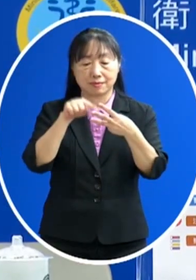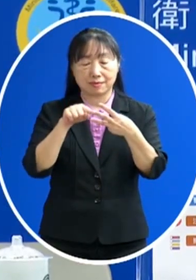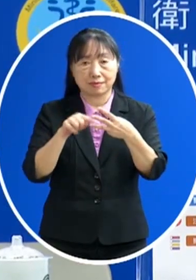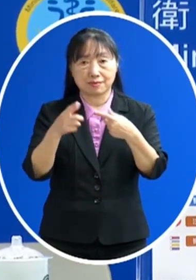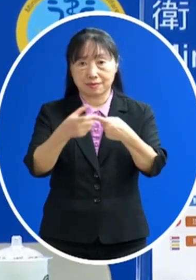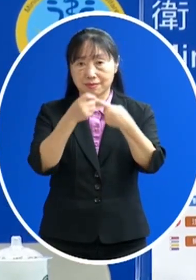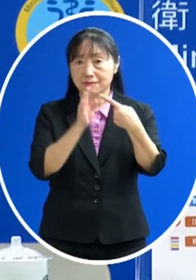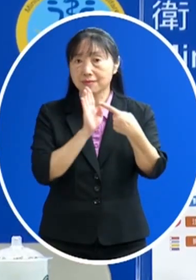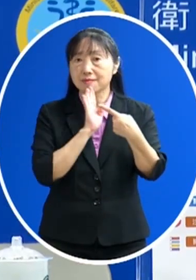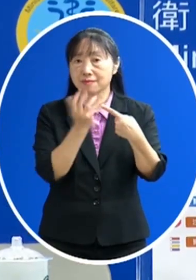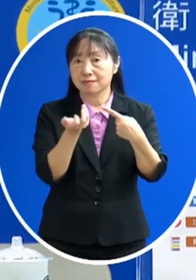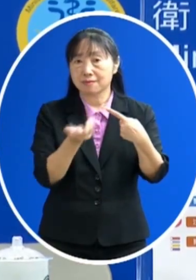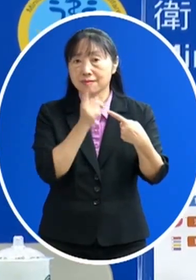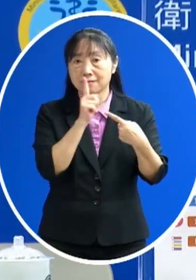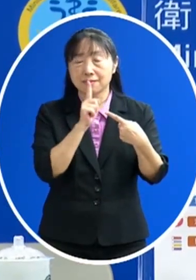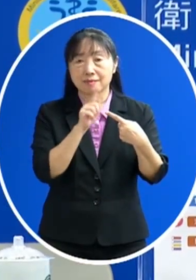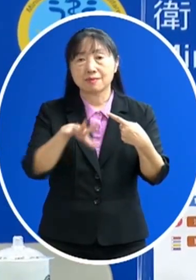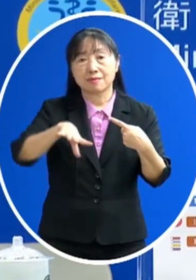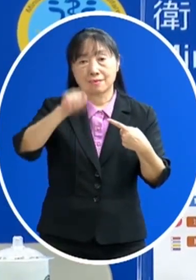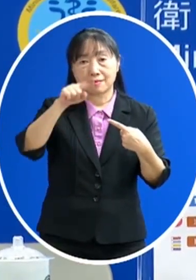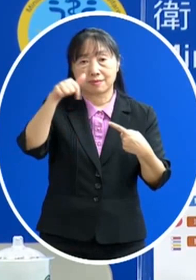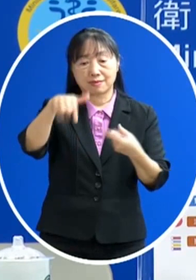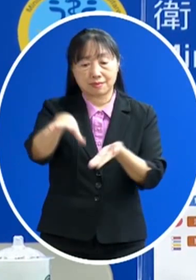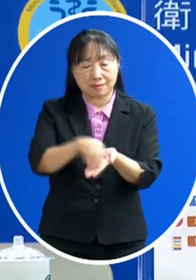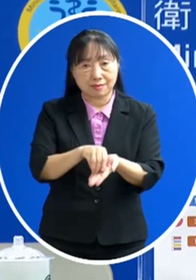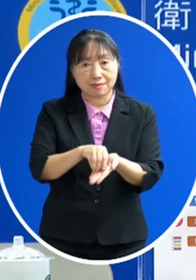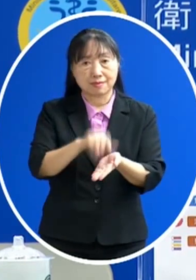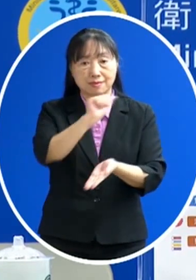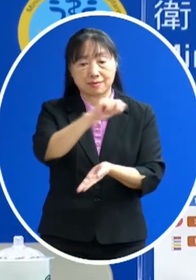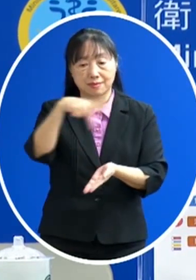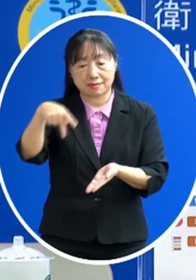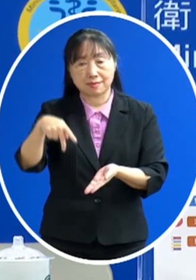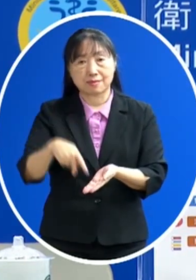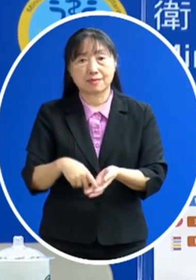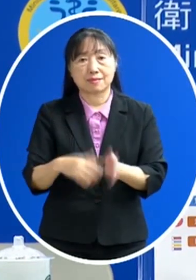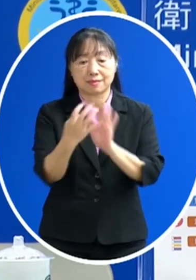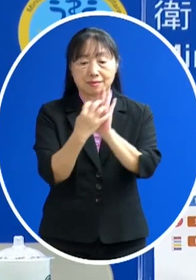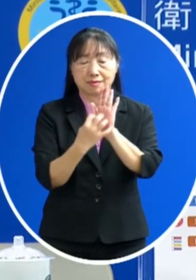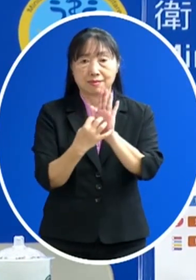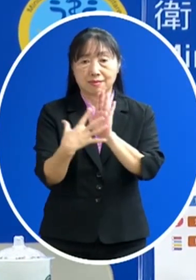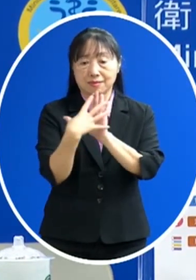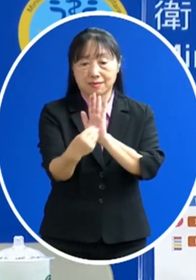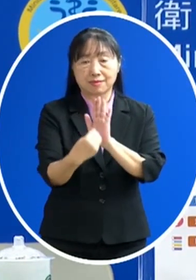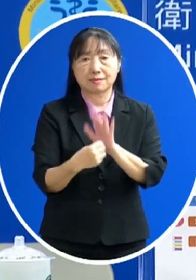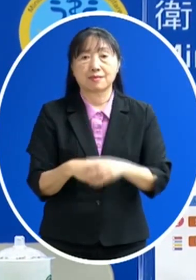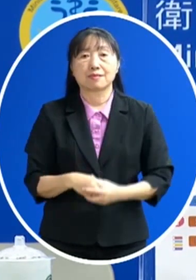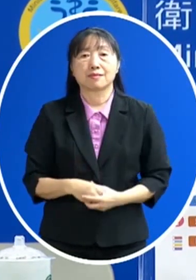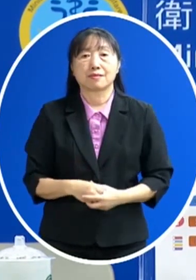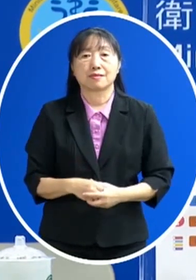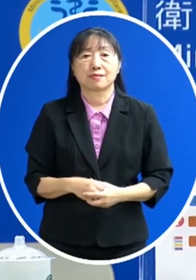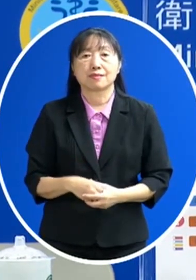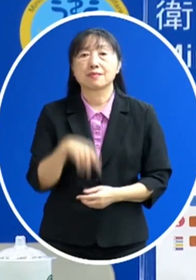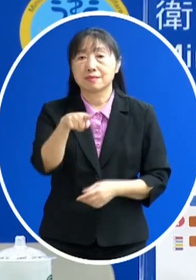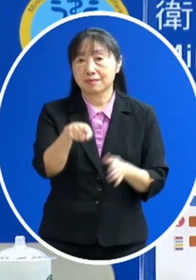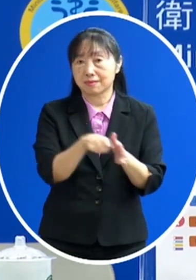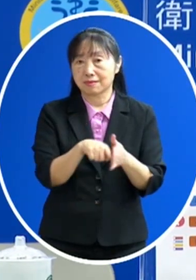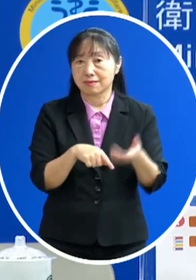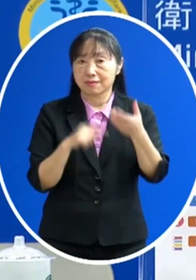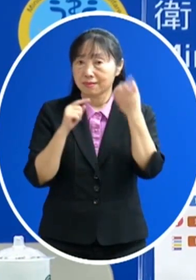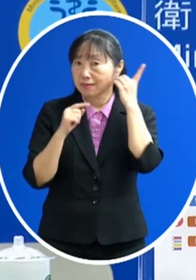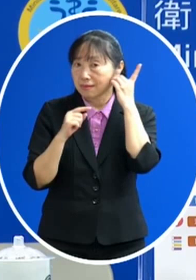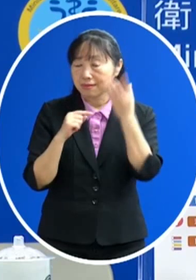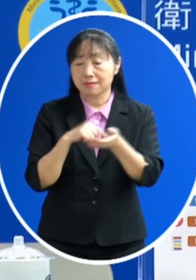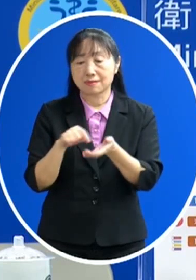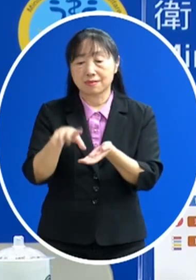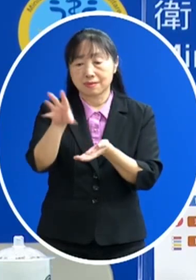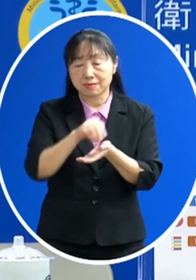第一个步骤刚刚我提到，就是先去下载，那我们有一个 barcode， 直接手机扫描就可以这个